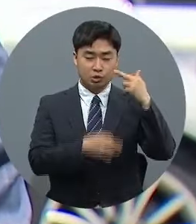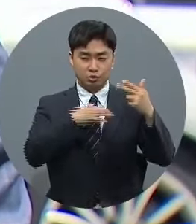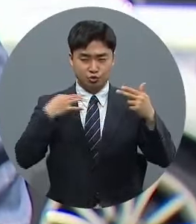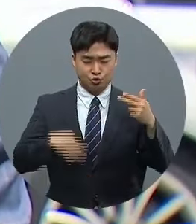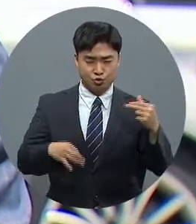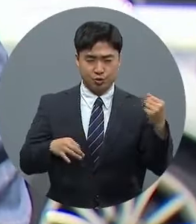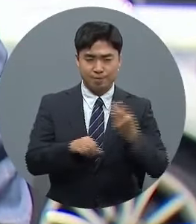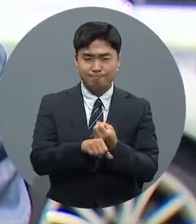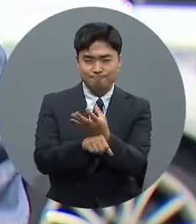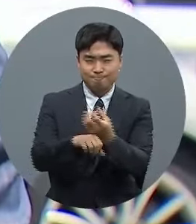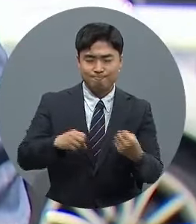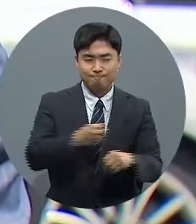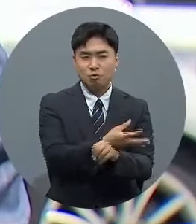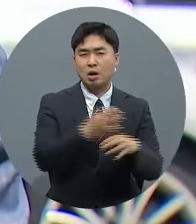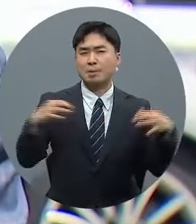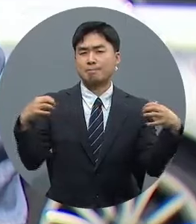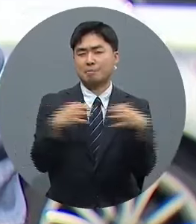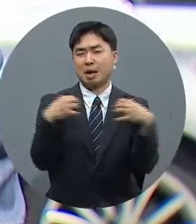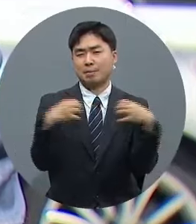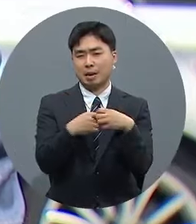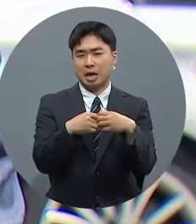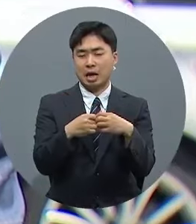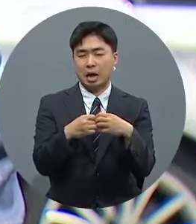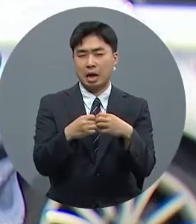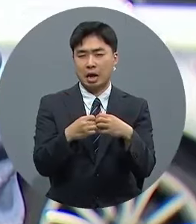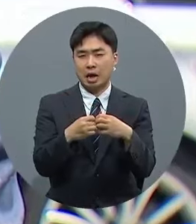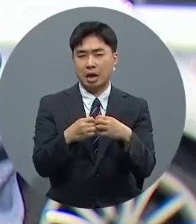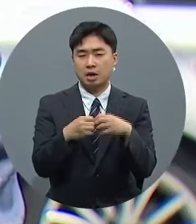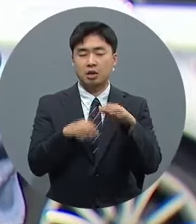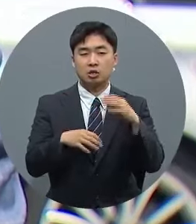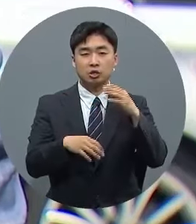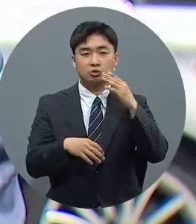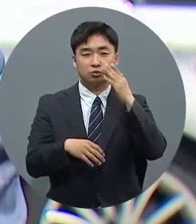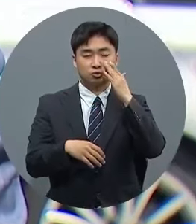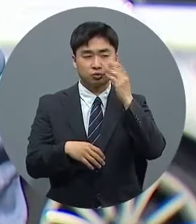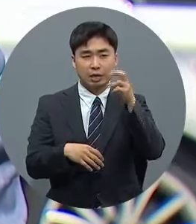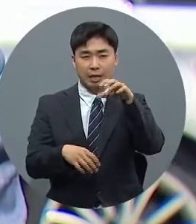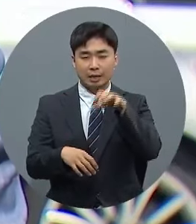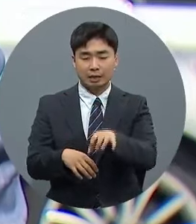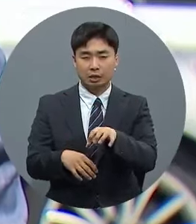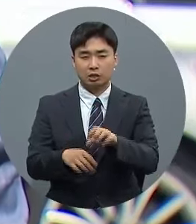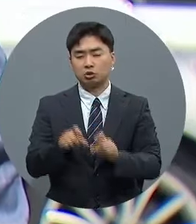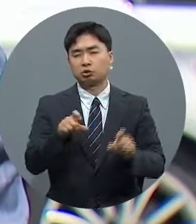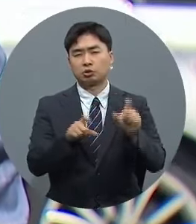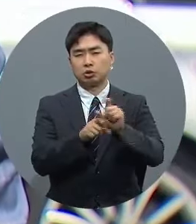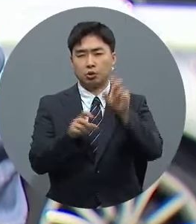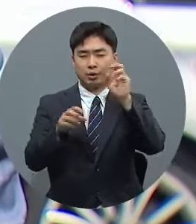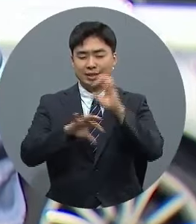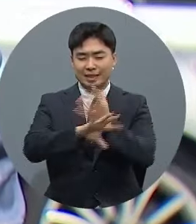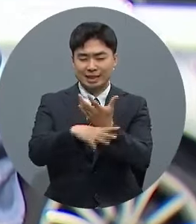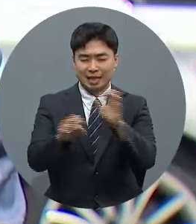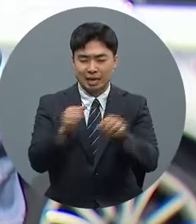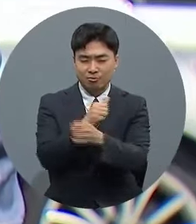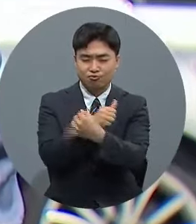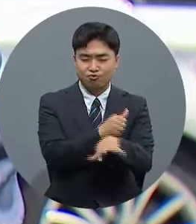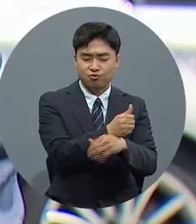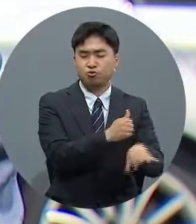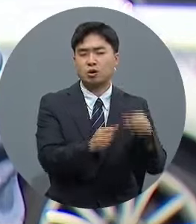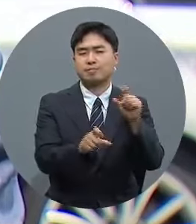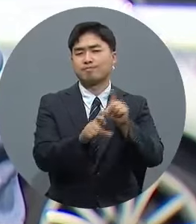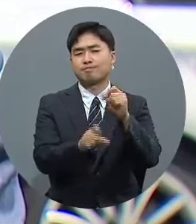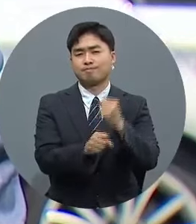다시 격화되는 가운데 미국과 중국에 의존하고 있는 지역 수출 구조를 신흥 시장으로 넓혀가야 한다는 목소리가